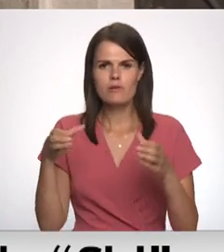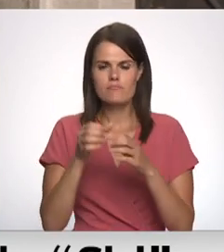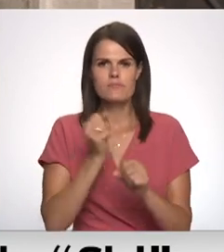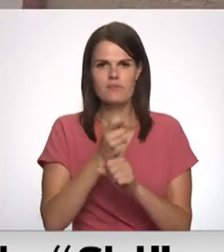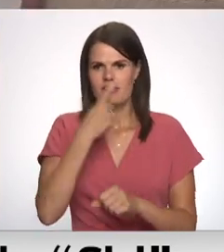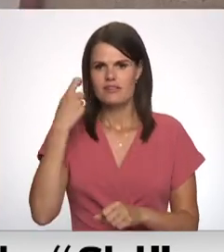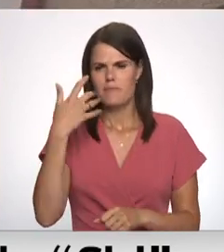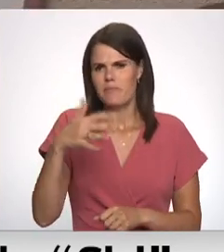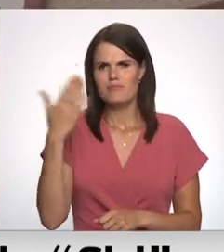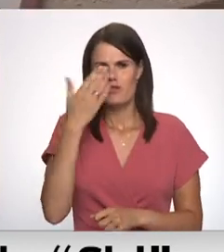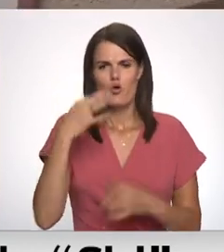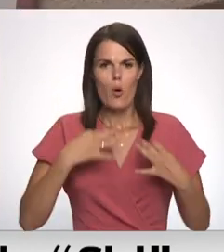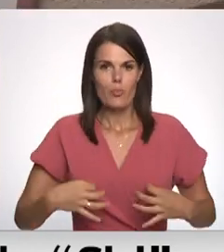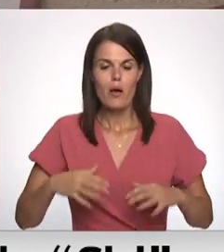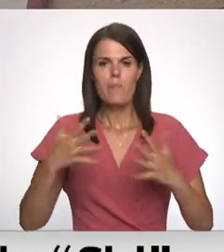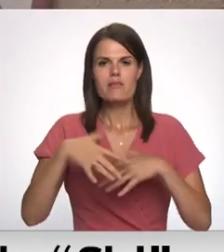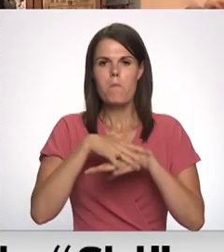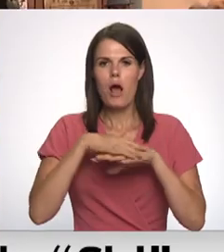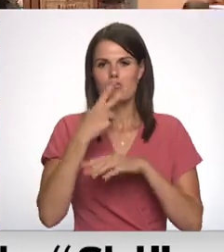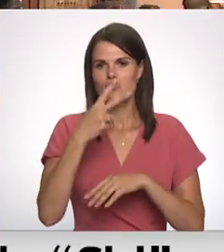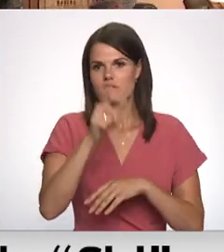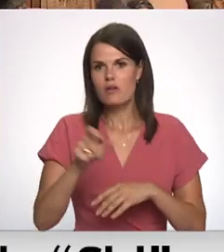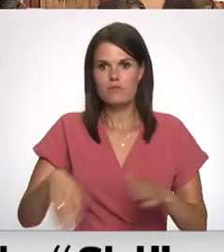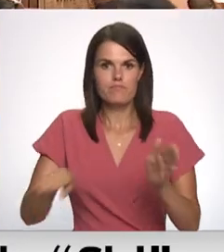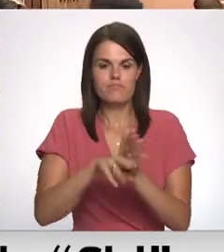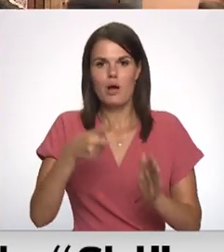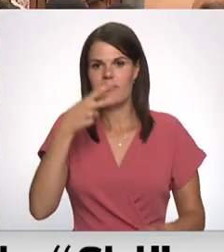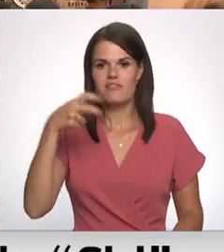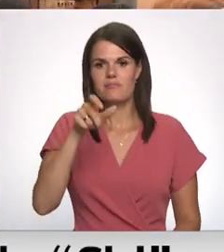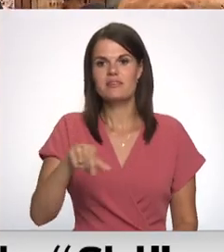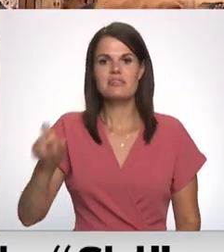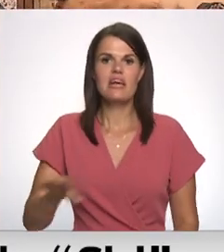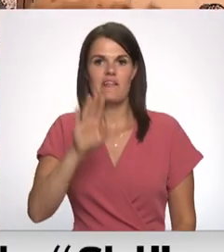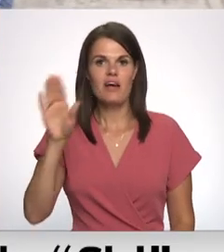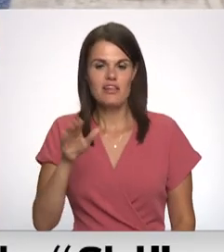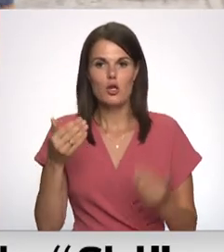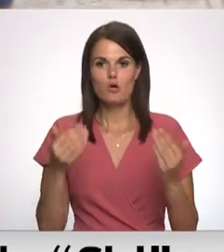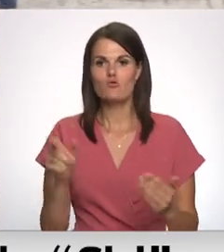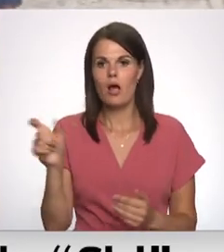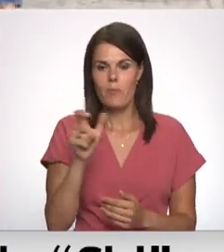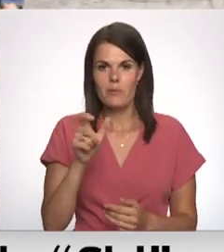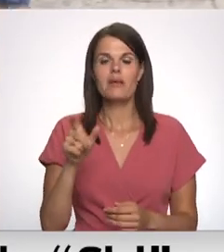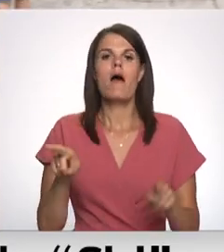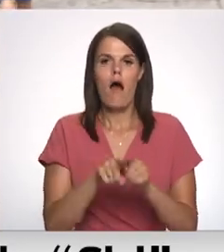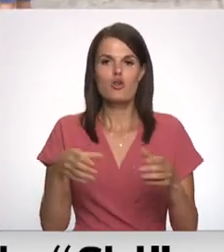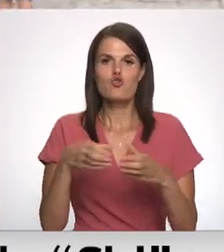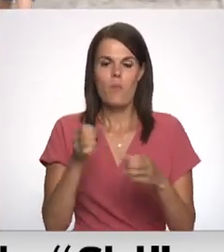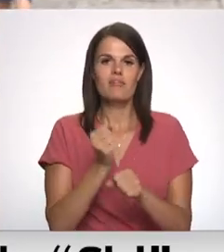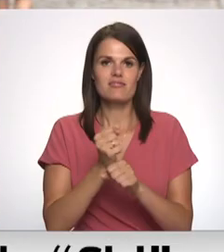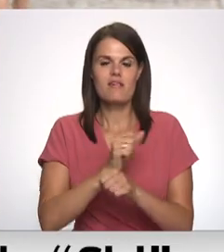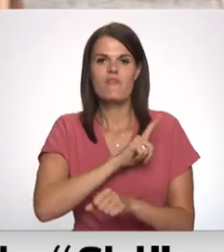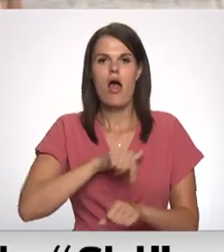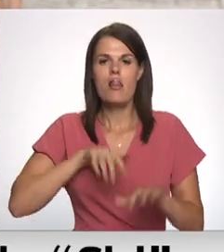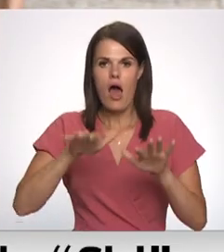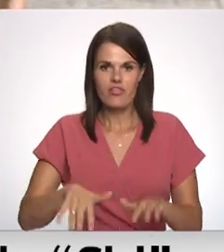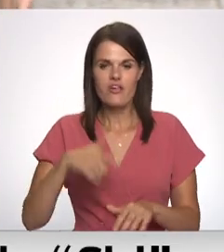kino profesionāļu, bet masu skatos piedalījās pat 200 cilvēku dienā. Šobrīd filmas komanda atkal strādā Latvijā, filmējot seriāla